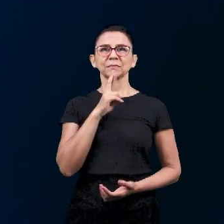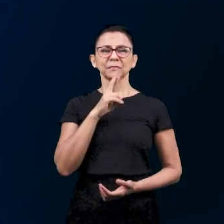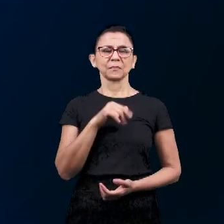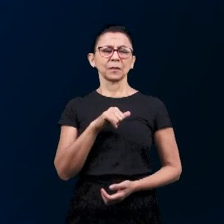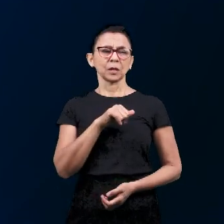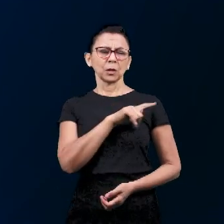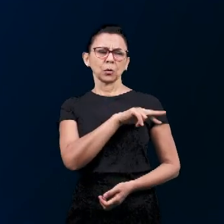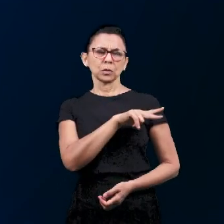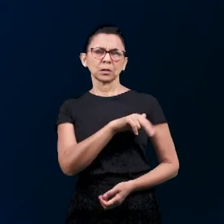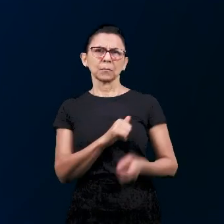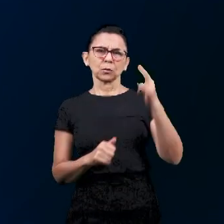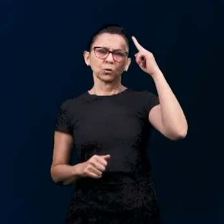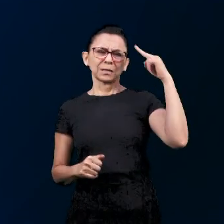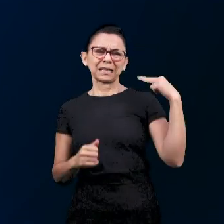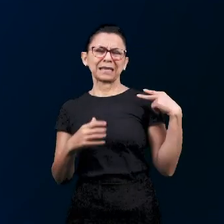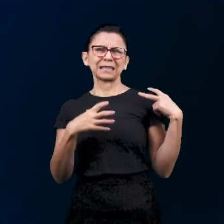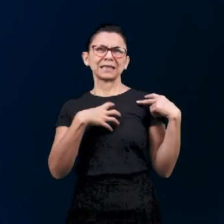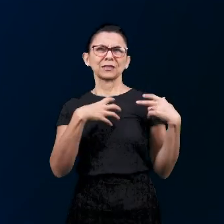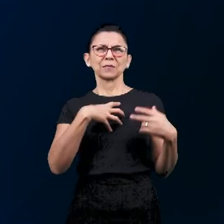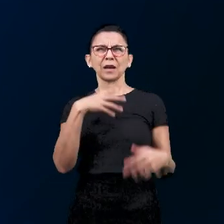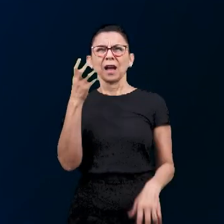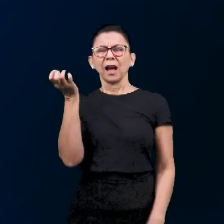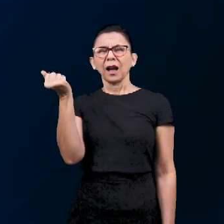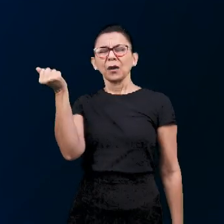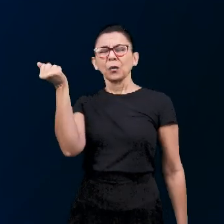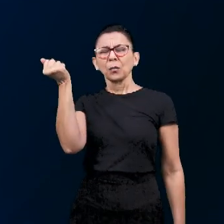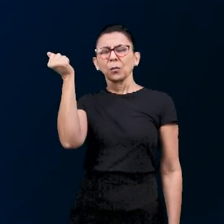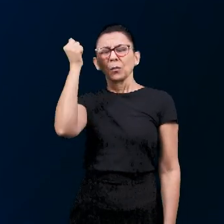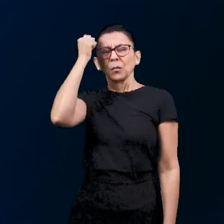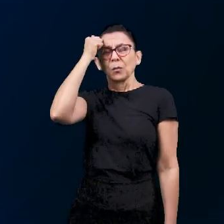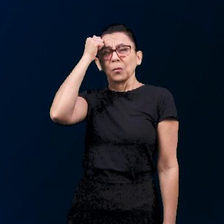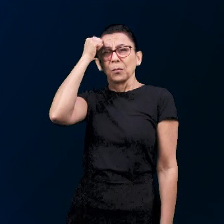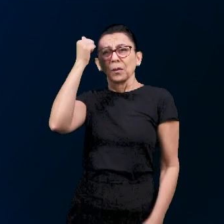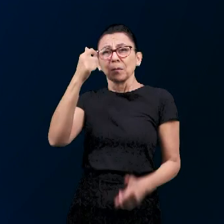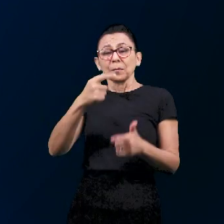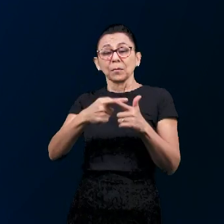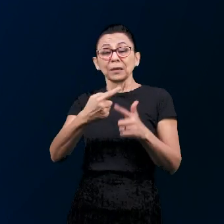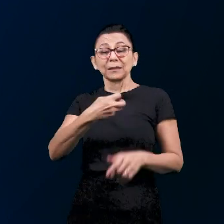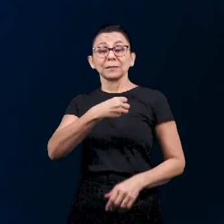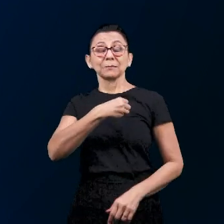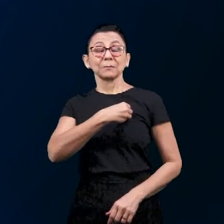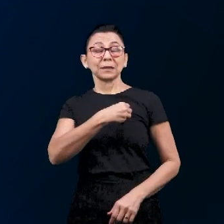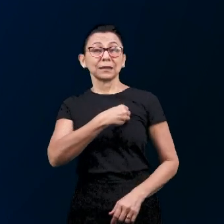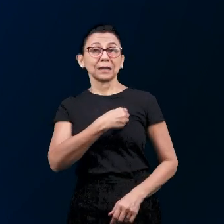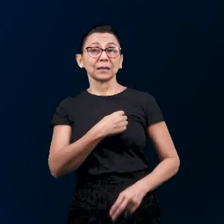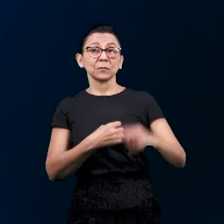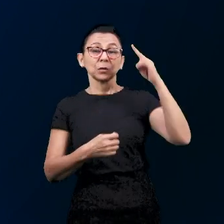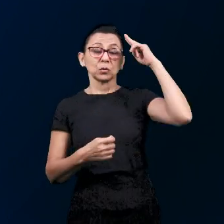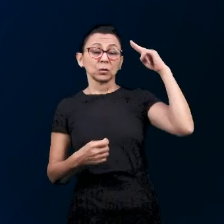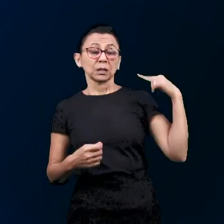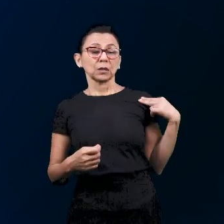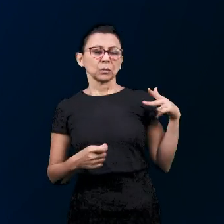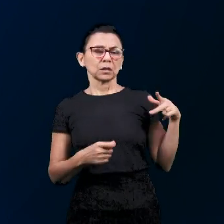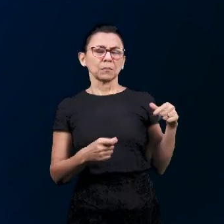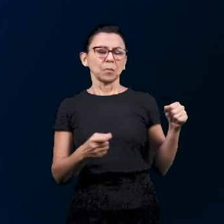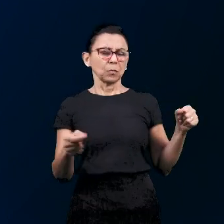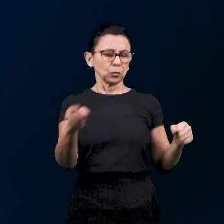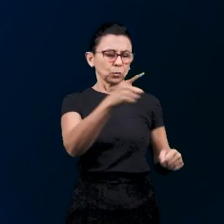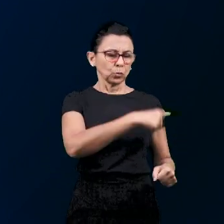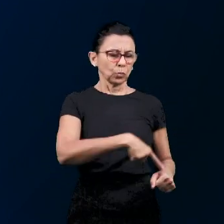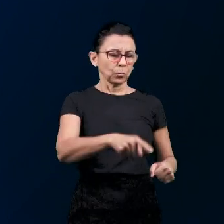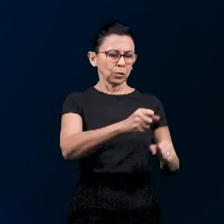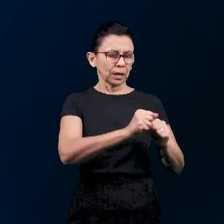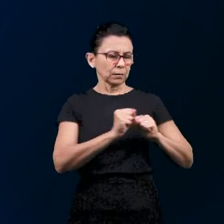Joseph était un sentiment de culpabilité et repentance pour le péché. Ils avaient vendu Joseph, jeté dans une cage, ils